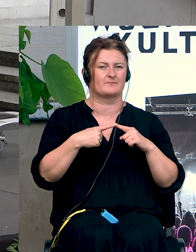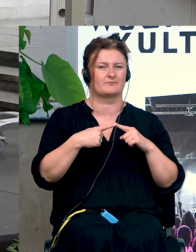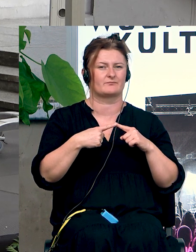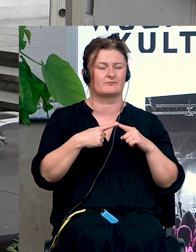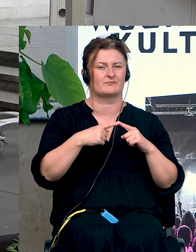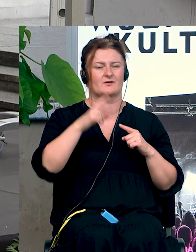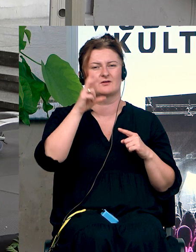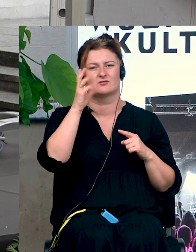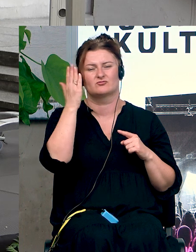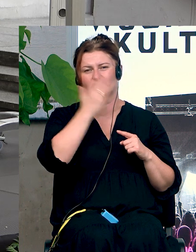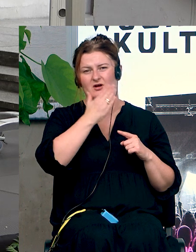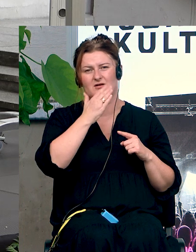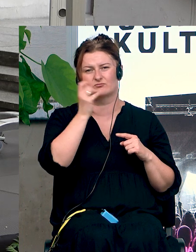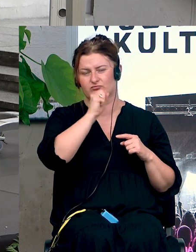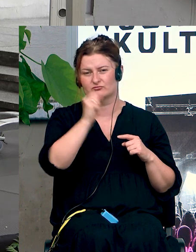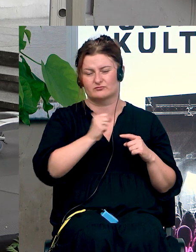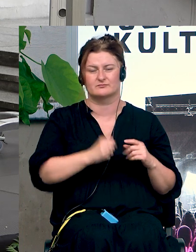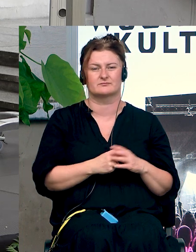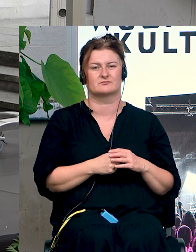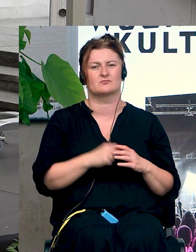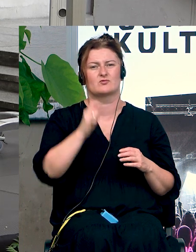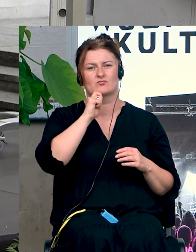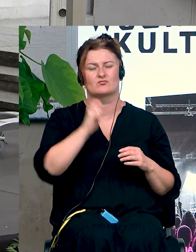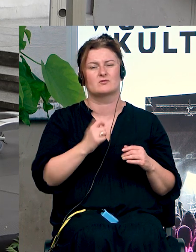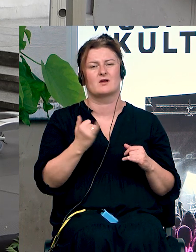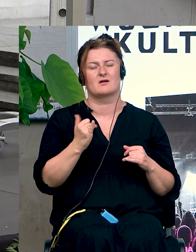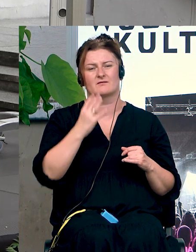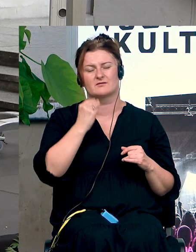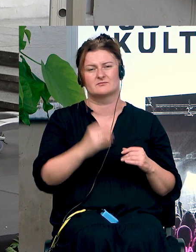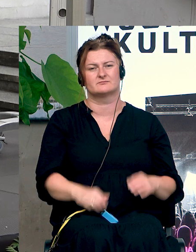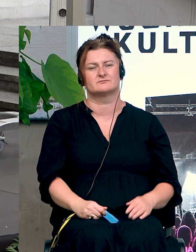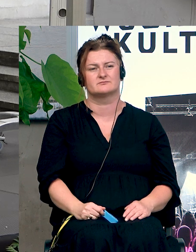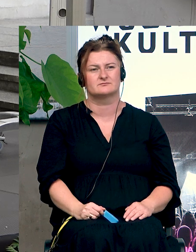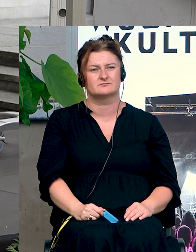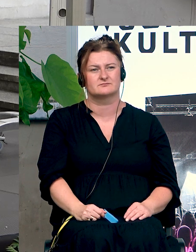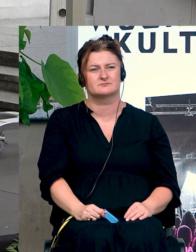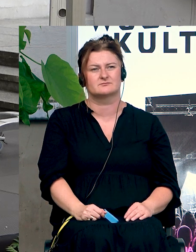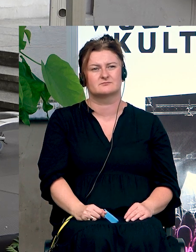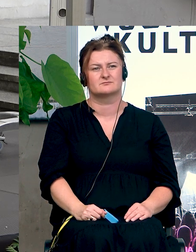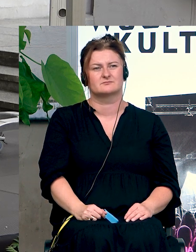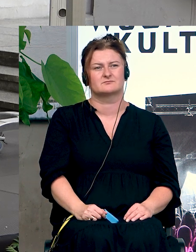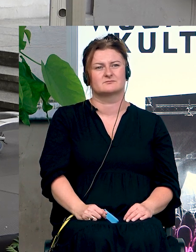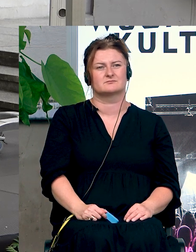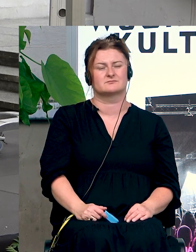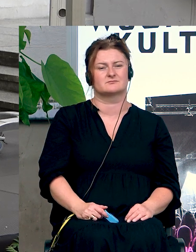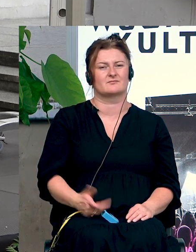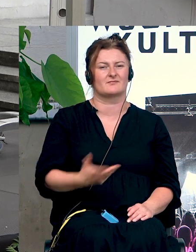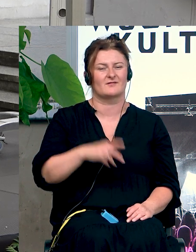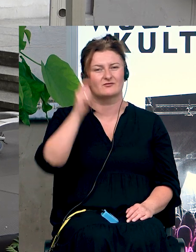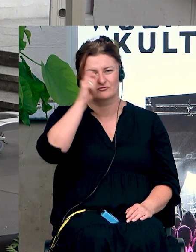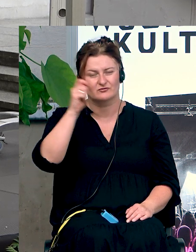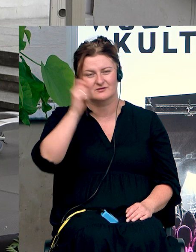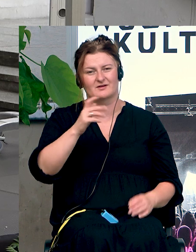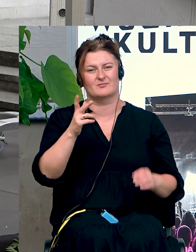бздур. То як то по українську? Шапнем єль дурниць. Ну, чи правда як по-польську. То